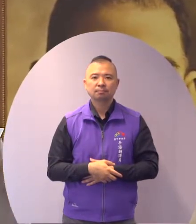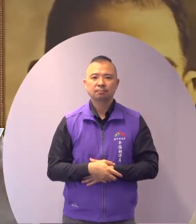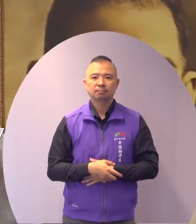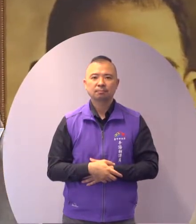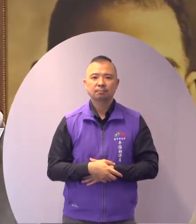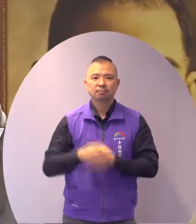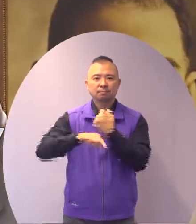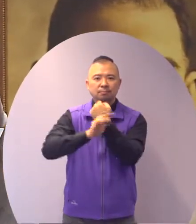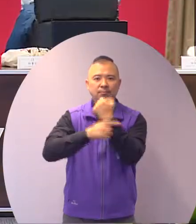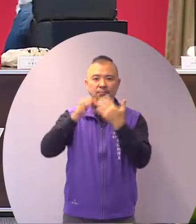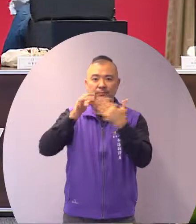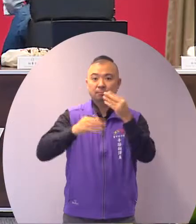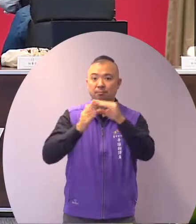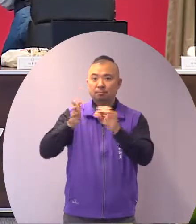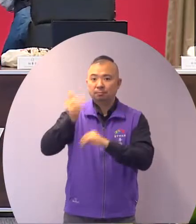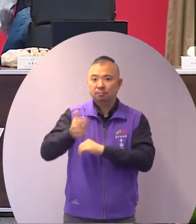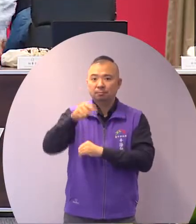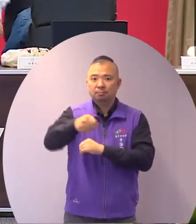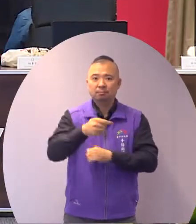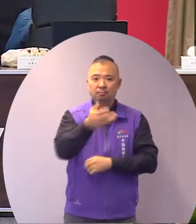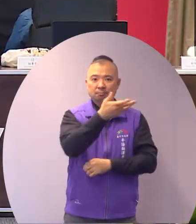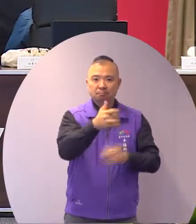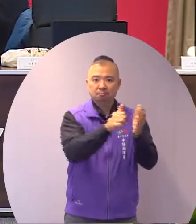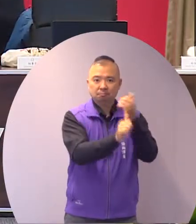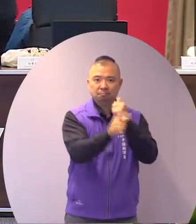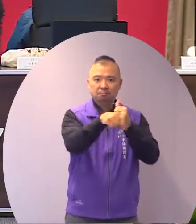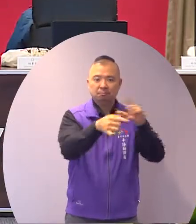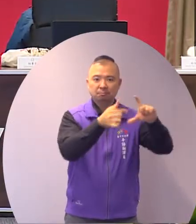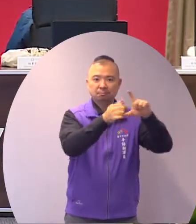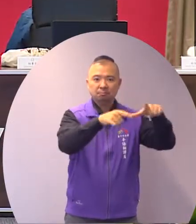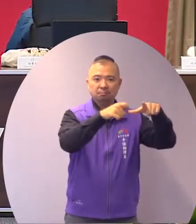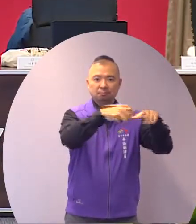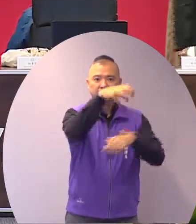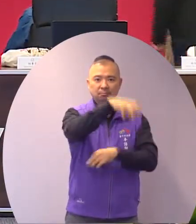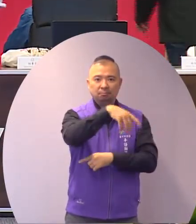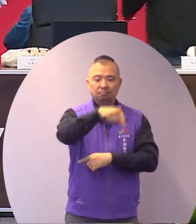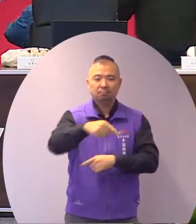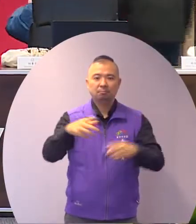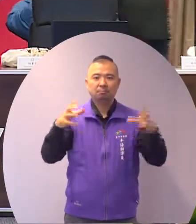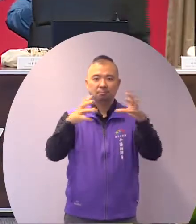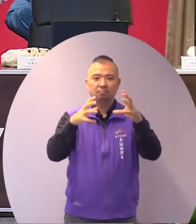请法制局局长与潭子区区长一同上台与市长。